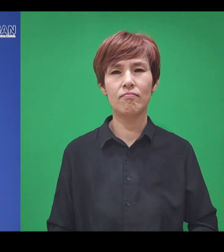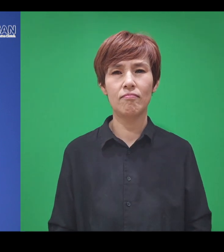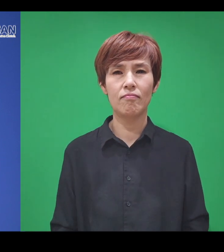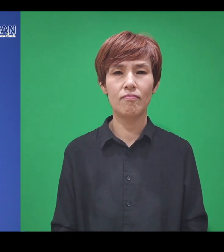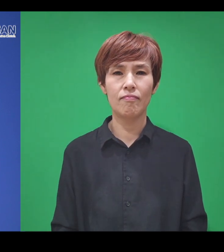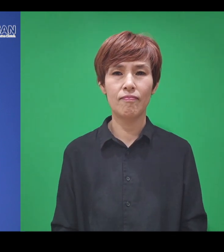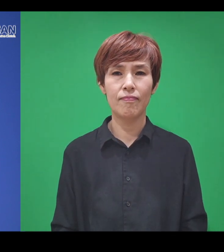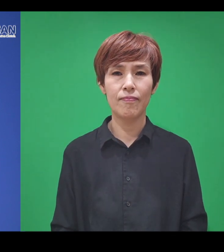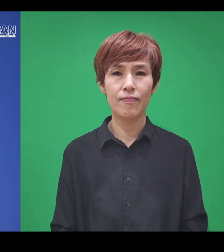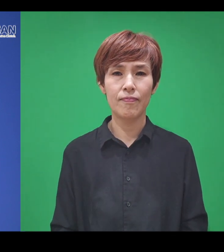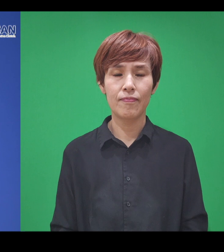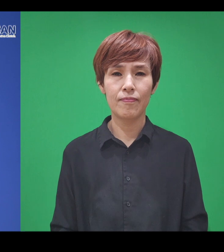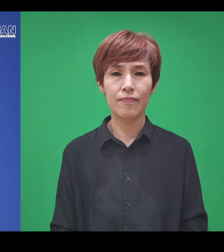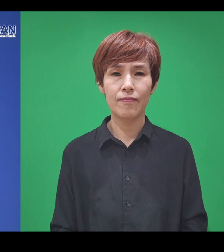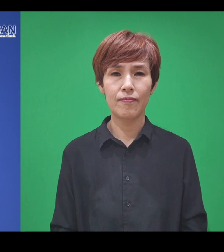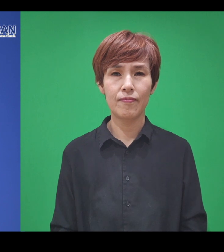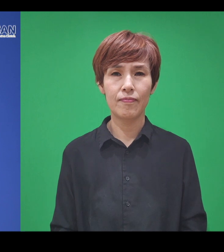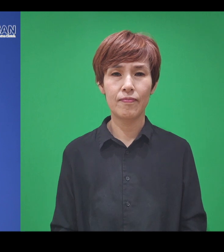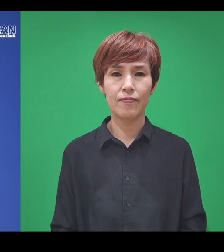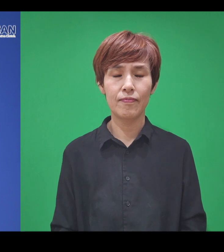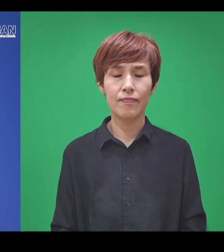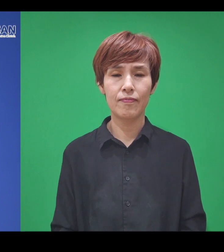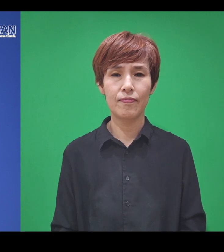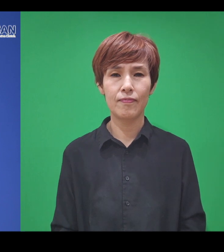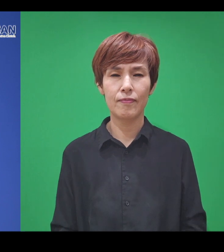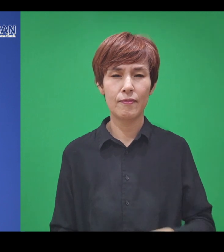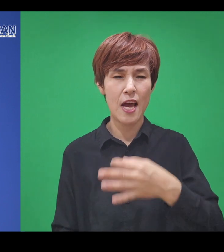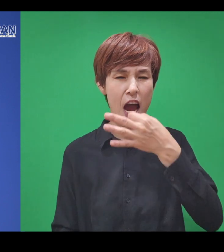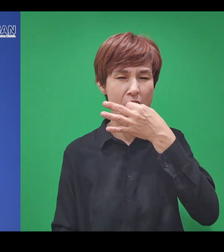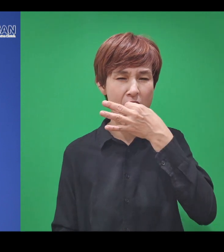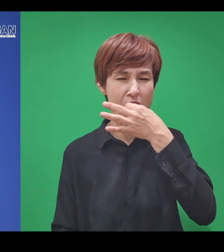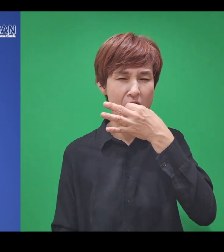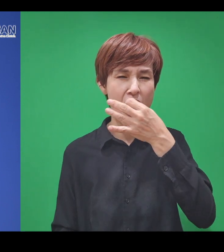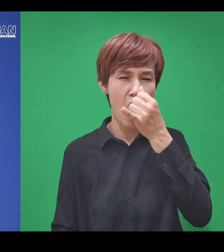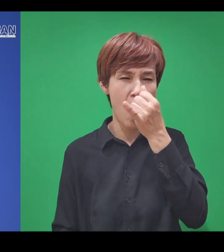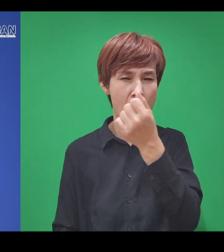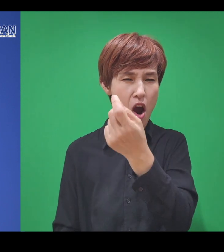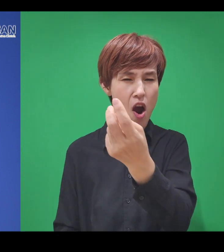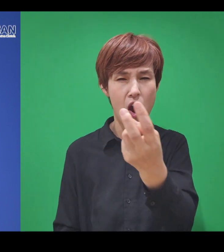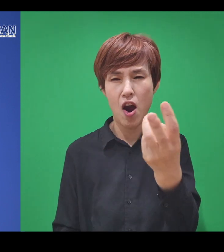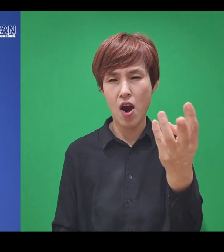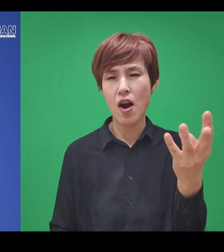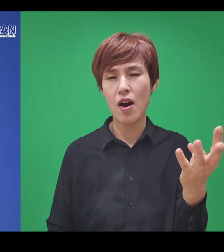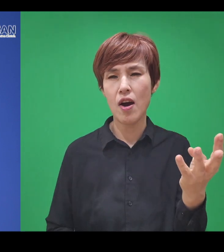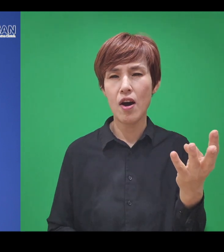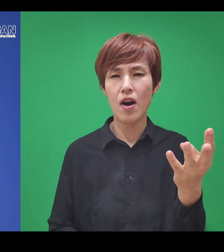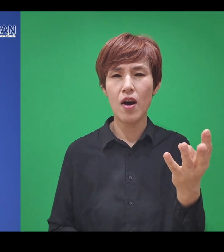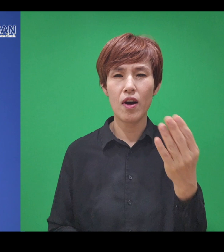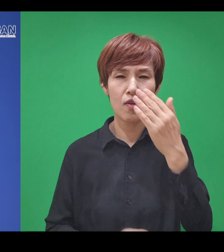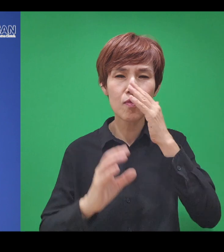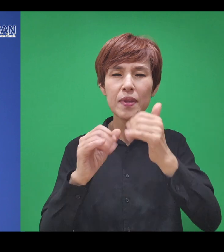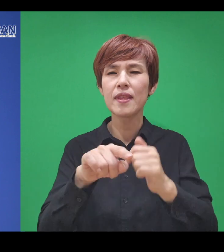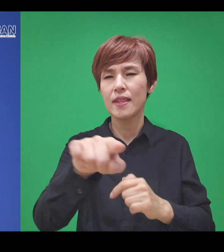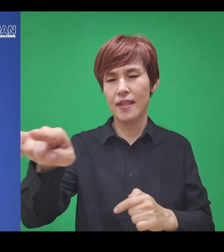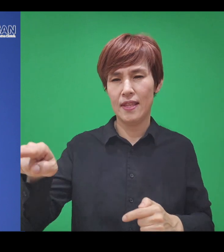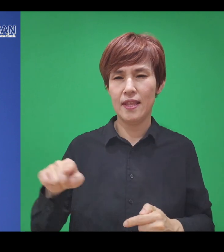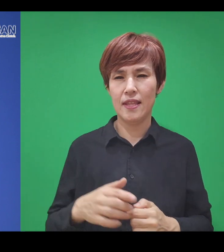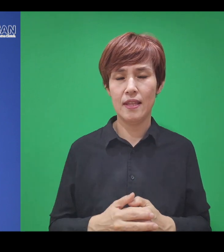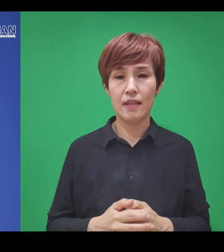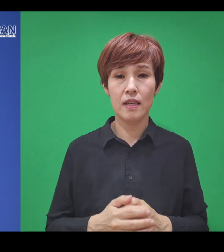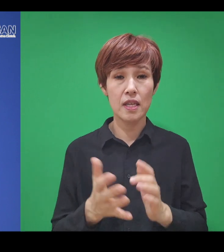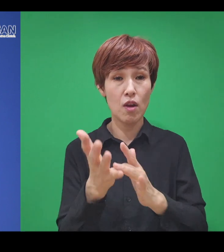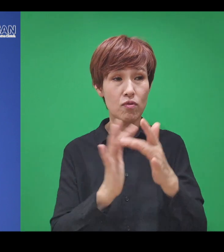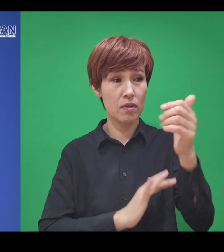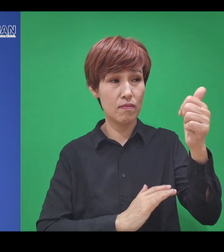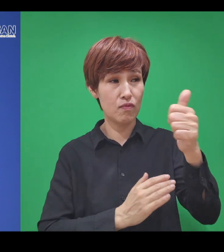사내들인도 동일하게 탐욕에 물들어 있었어요. 그들은 분명 예수님이 무죄하다는 걸 알았습니다.